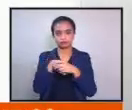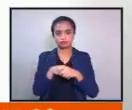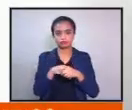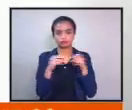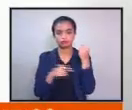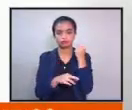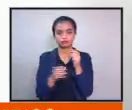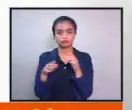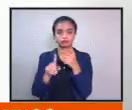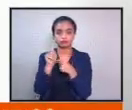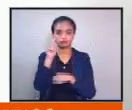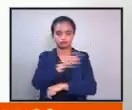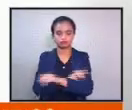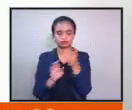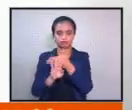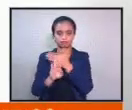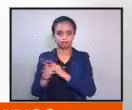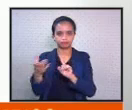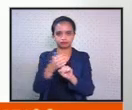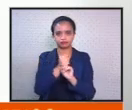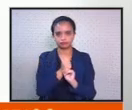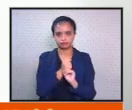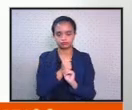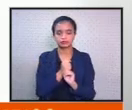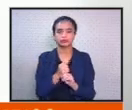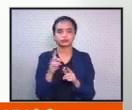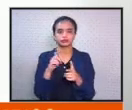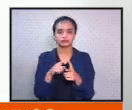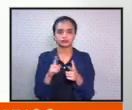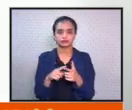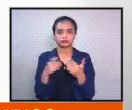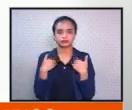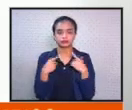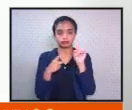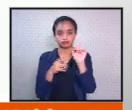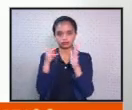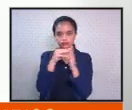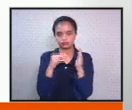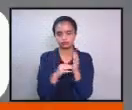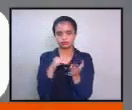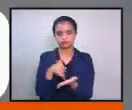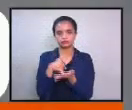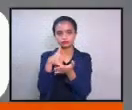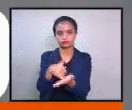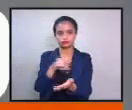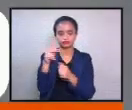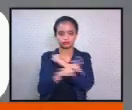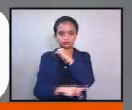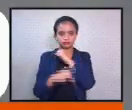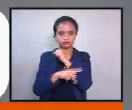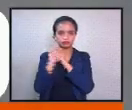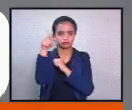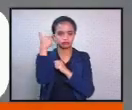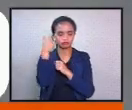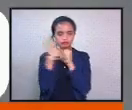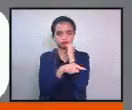isang araw bago sinagawa ang kidnapping. Nag-alok na rin ng 1,000,000 pisong reward ang provincial government ng Zamboanga del